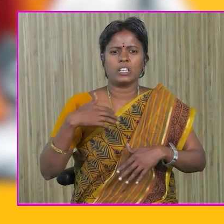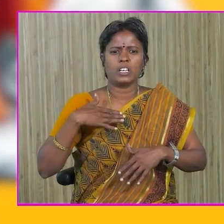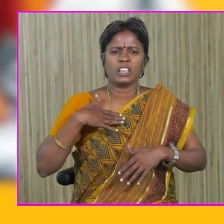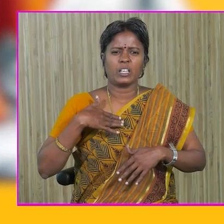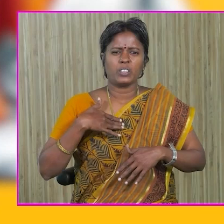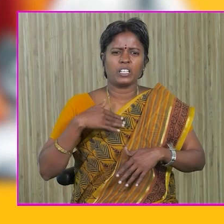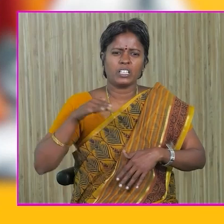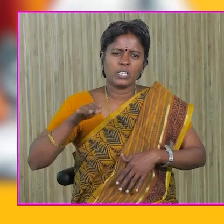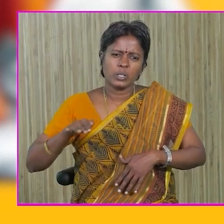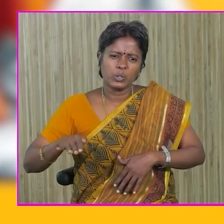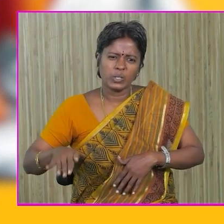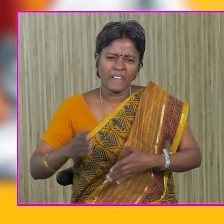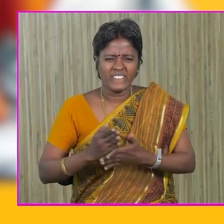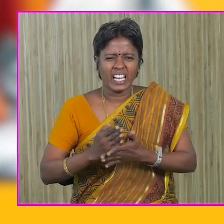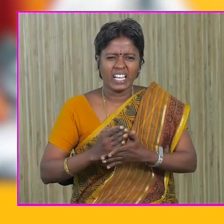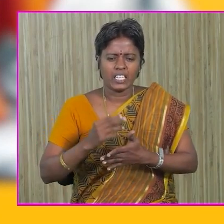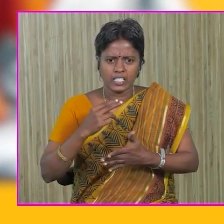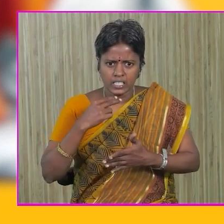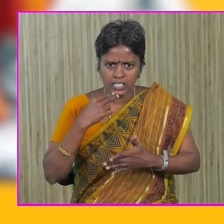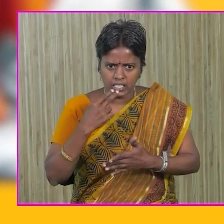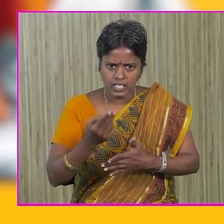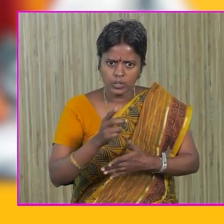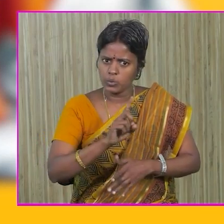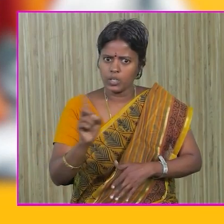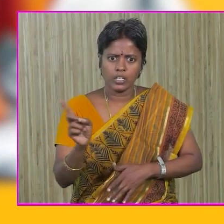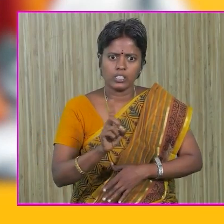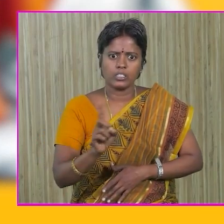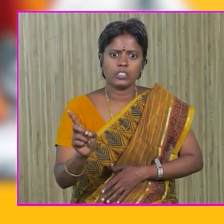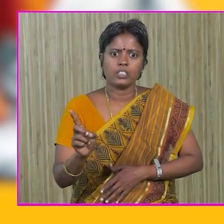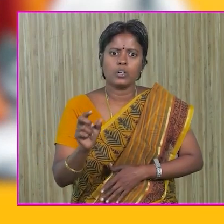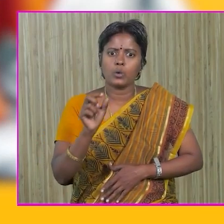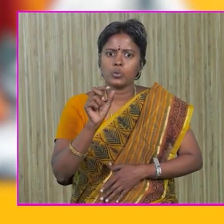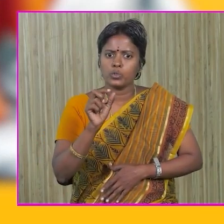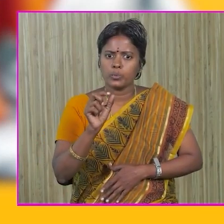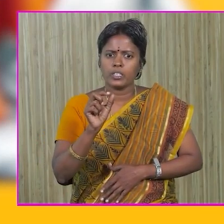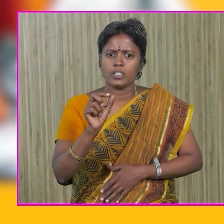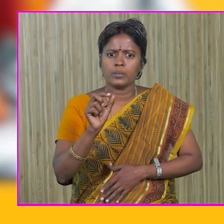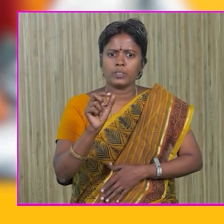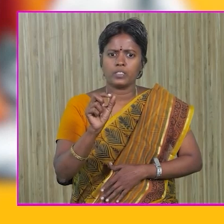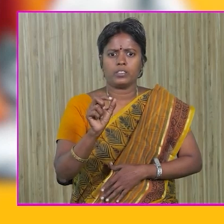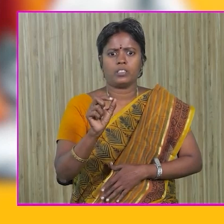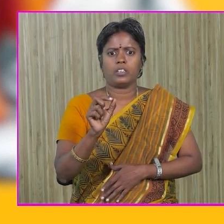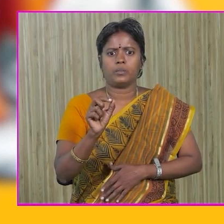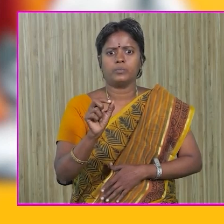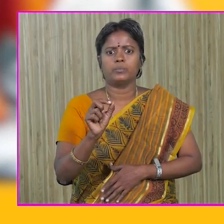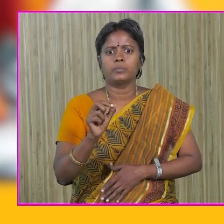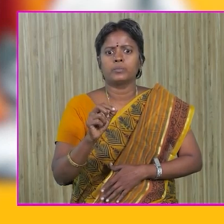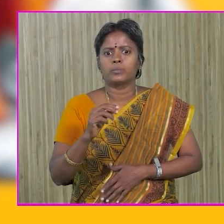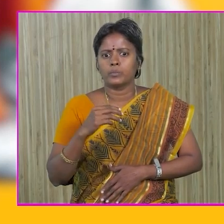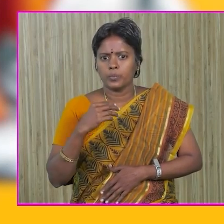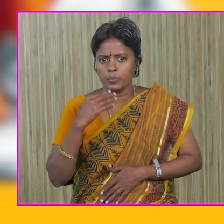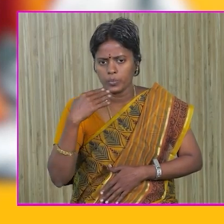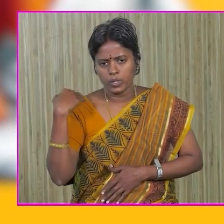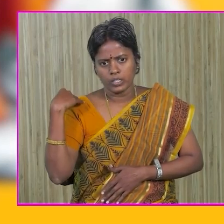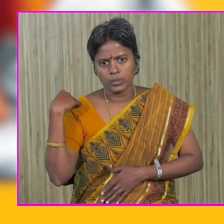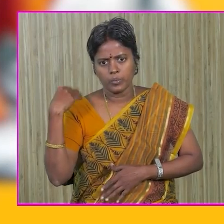குறைத்து கொள்கிற செயலை செய்யவே கூடாது. குன்றிமணி அளவே குன்றும் செயலை செய்தாலும் புகழை